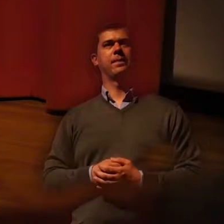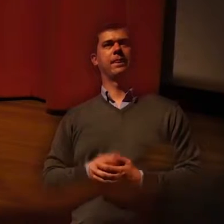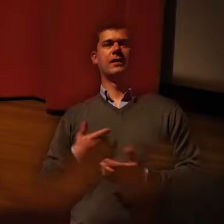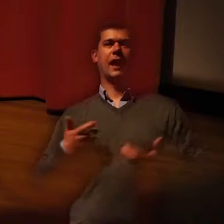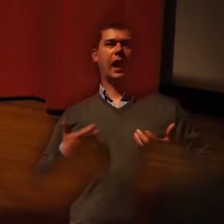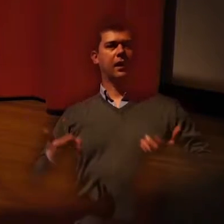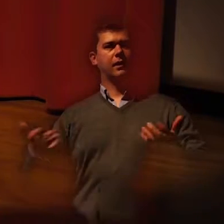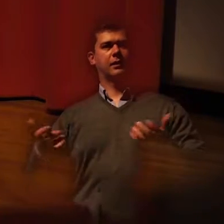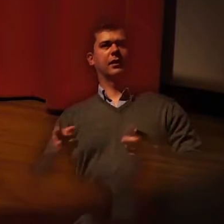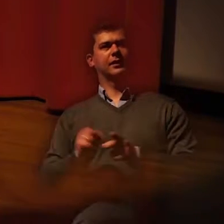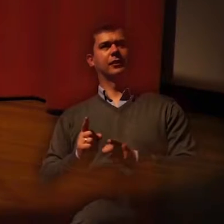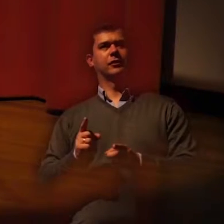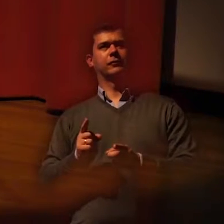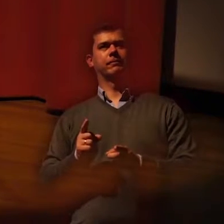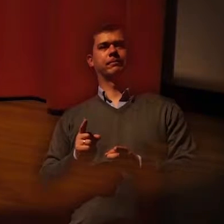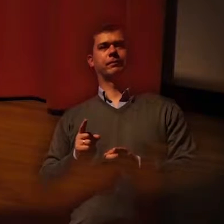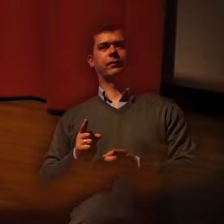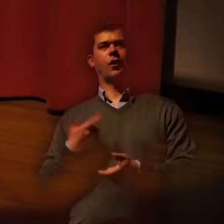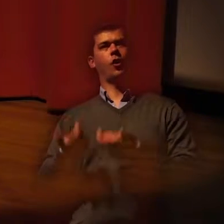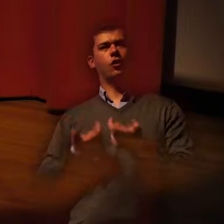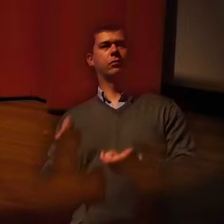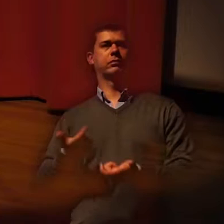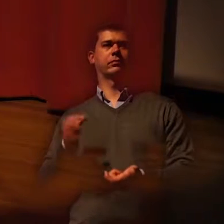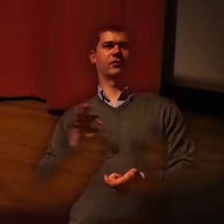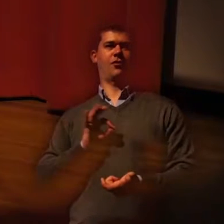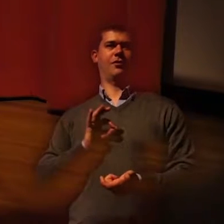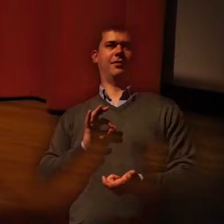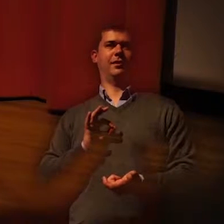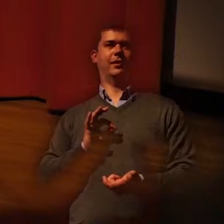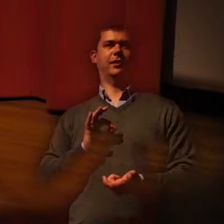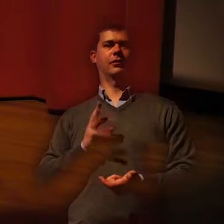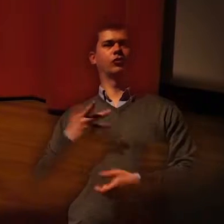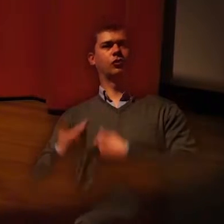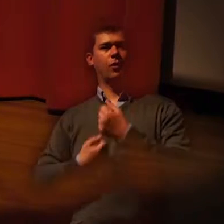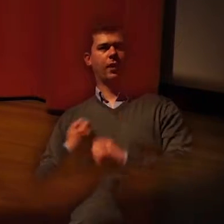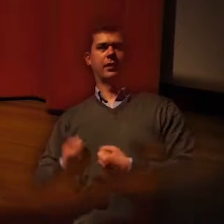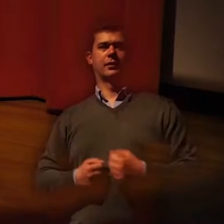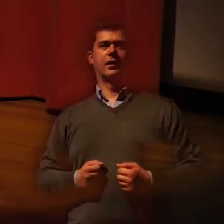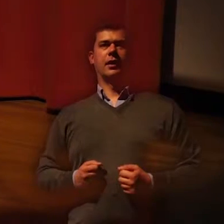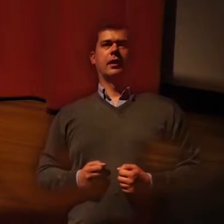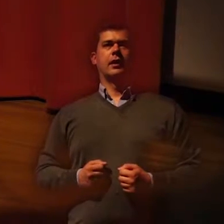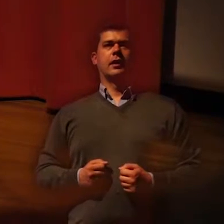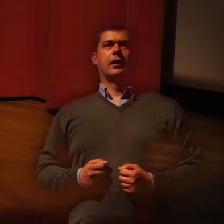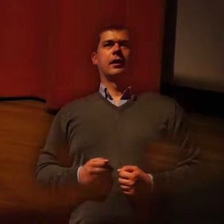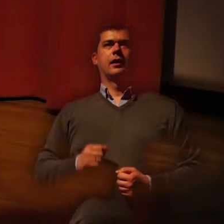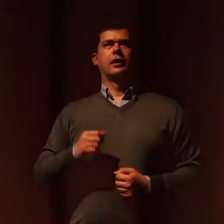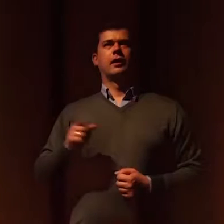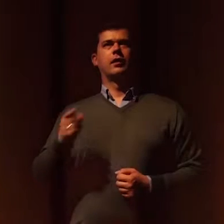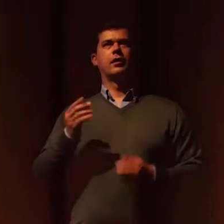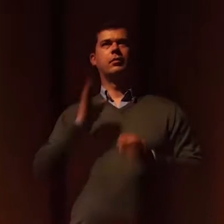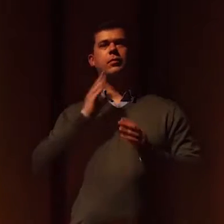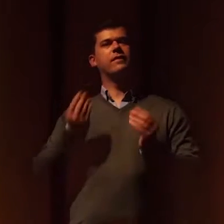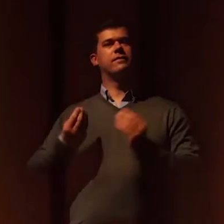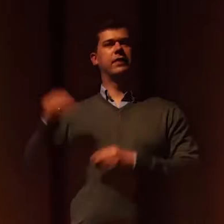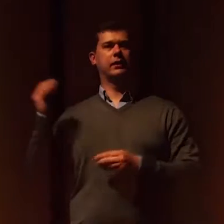zachęciło do podejmowania pewnych działań może bardziej